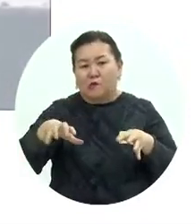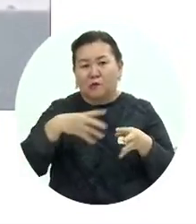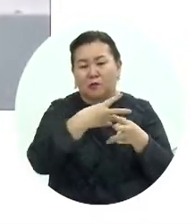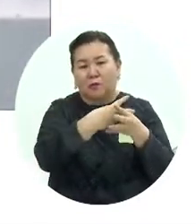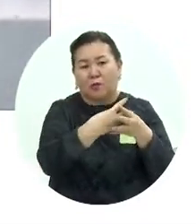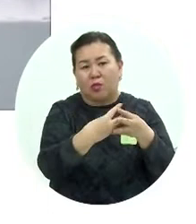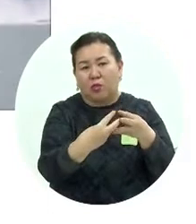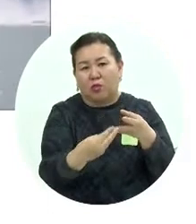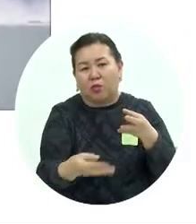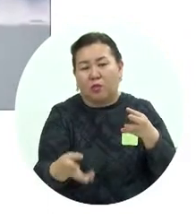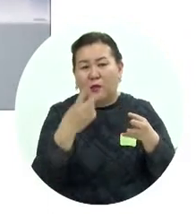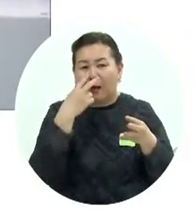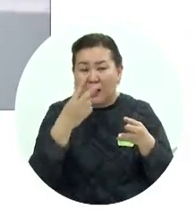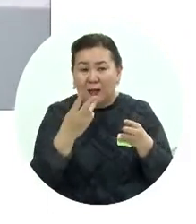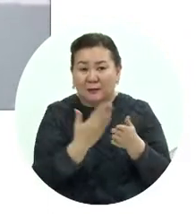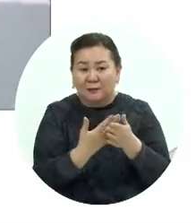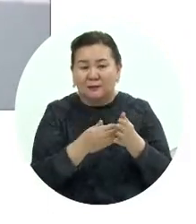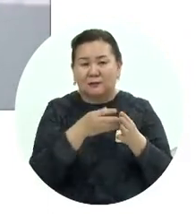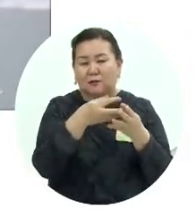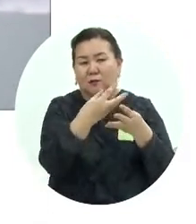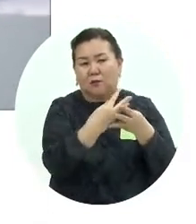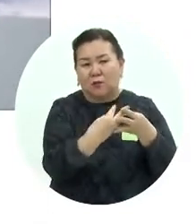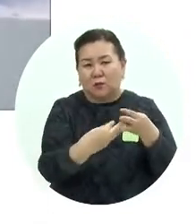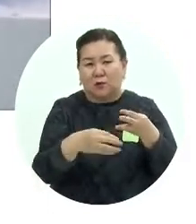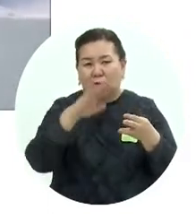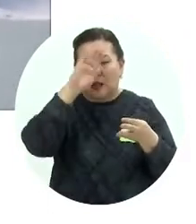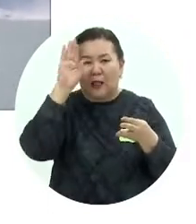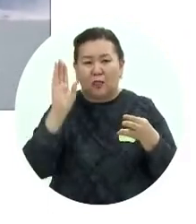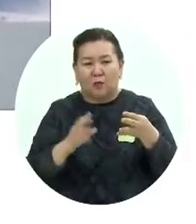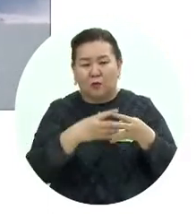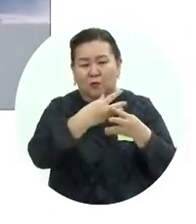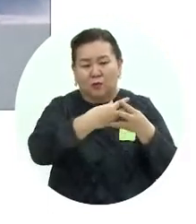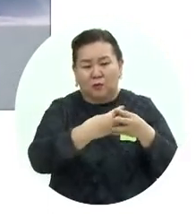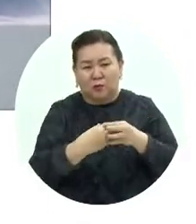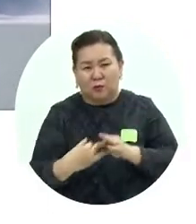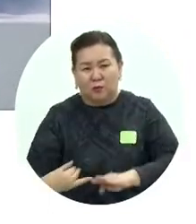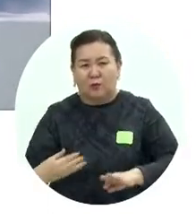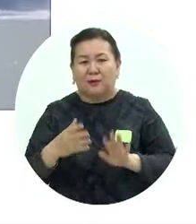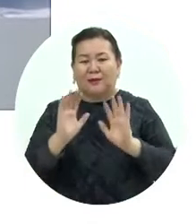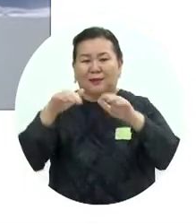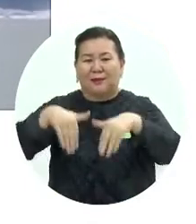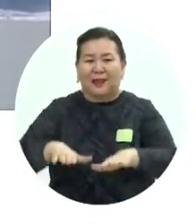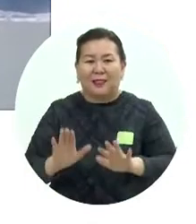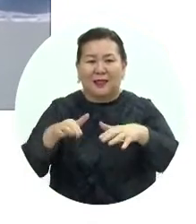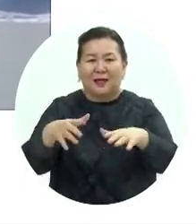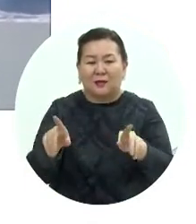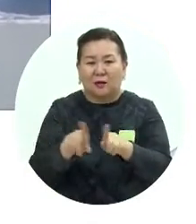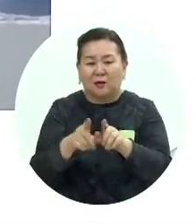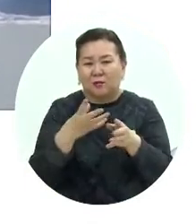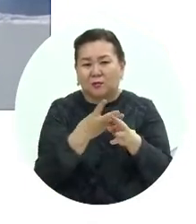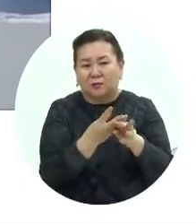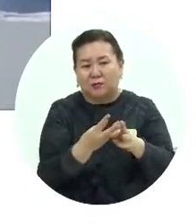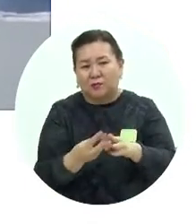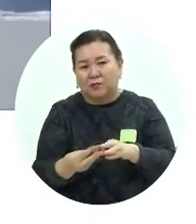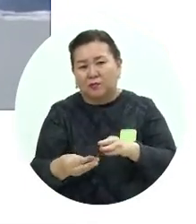болж байна. За энэ мөслөгээр бүхэл мөслөгийг хайсаар байвал дэлхийн далайн усны түвшин